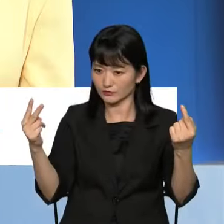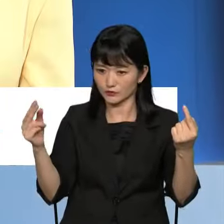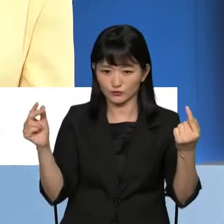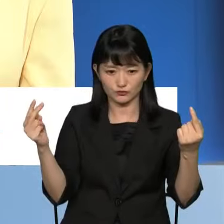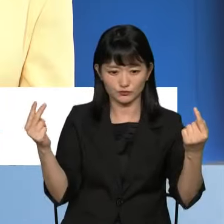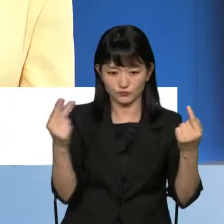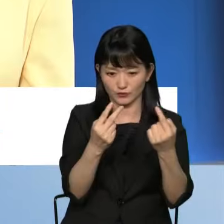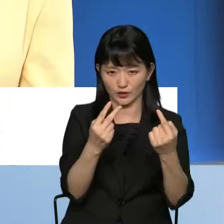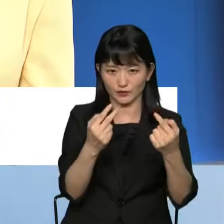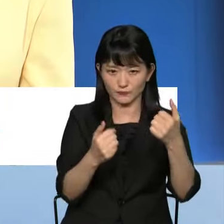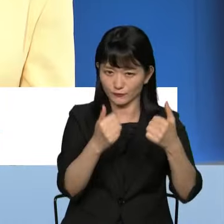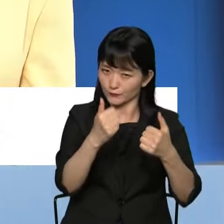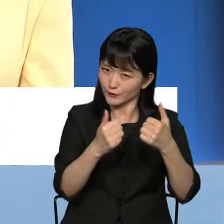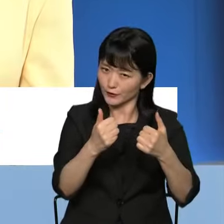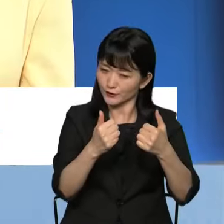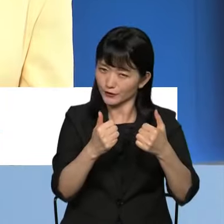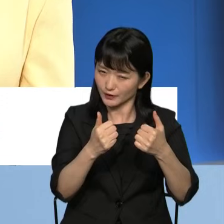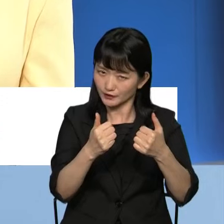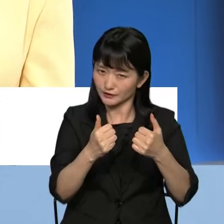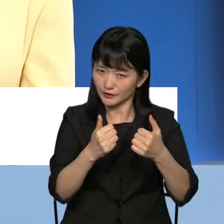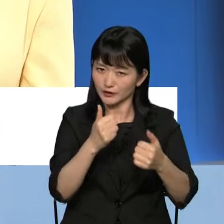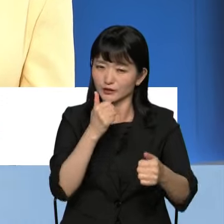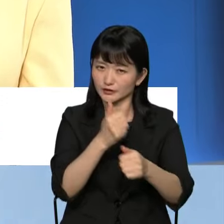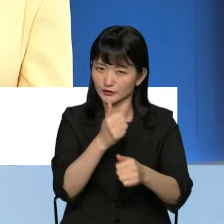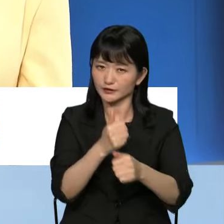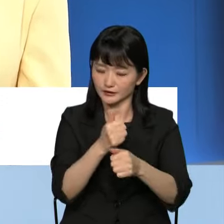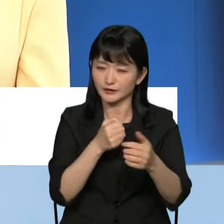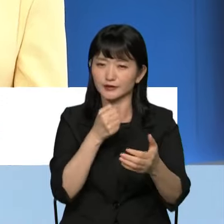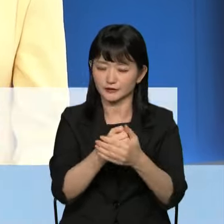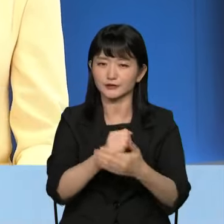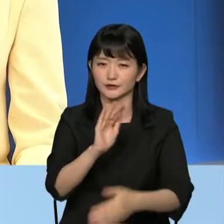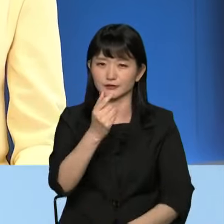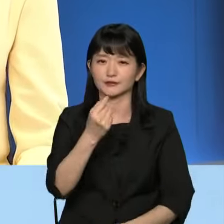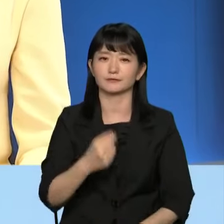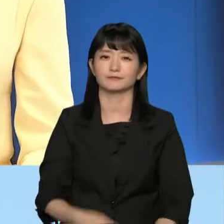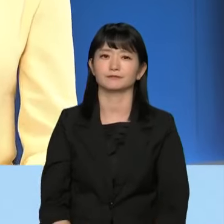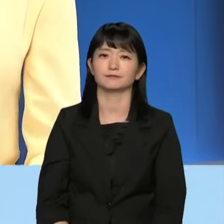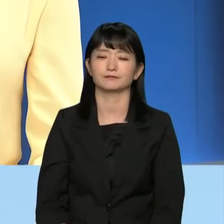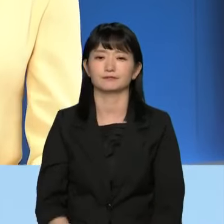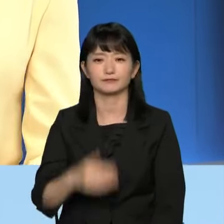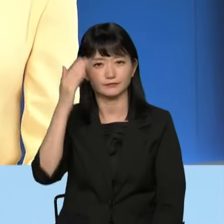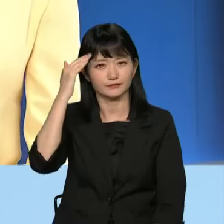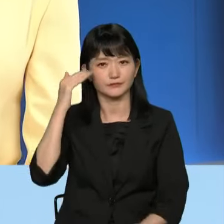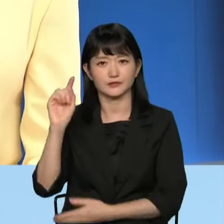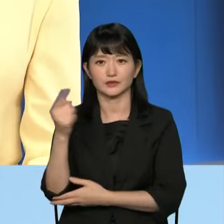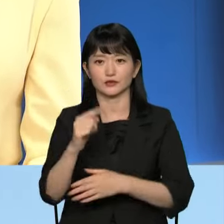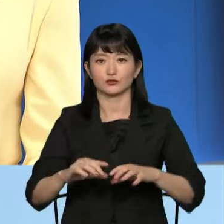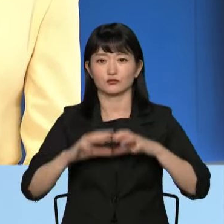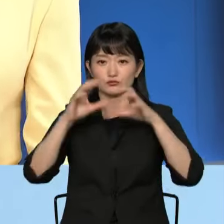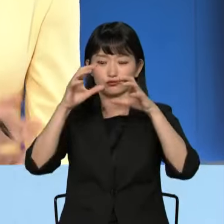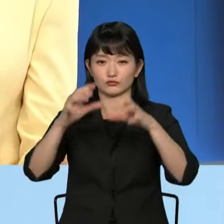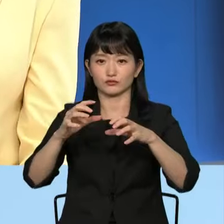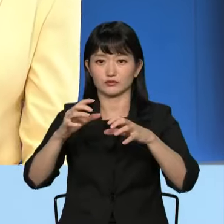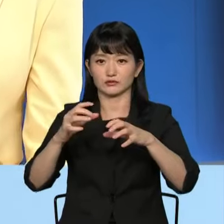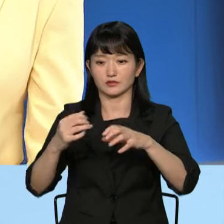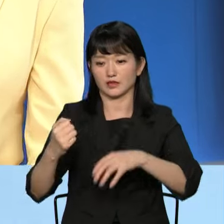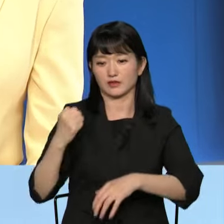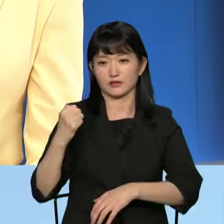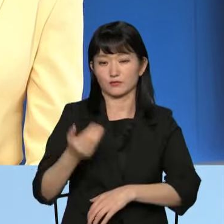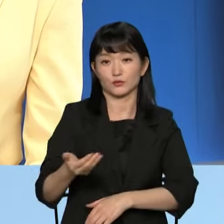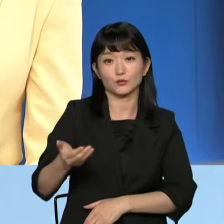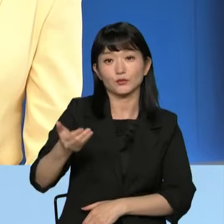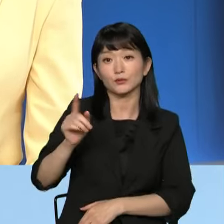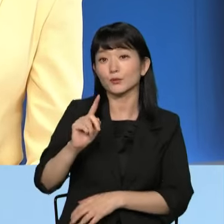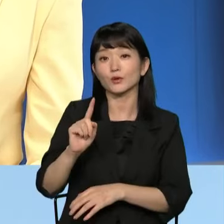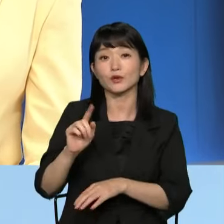만회해서 싸우냐에 따라서 이 우승이 결정될 거라고 이렇게 보여집니다. 알겠습니다. 끝으로 우리 한국 야구의 국제 경쟁력을 더 키우기 위해서는 어떤